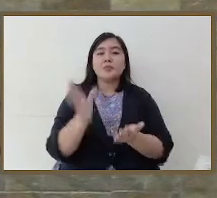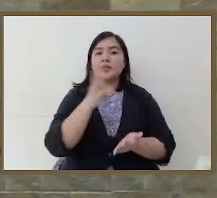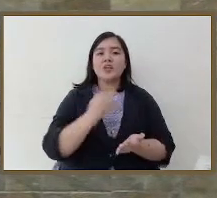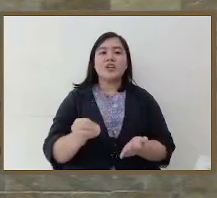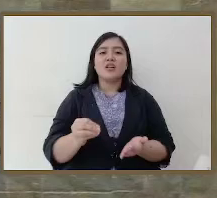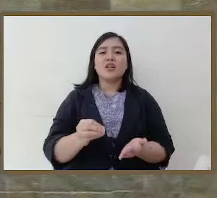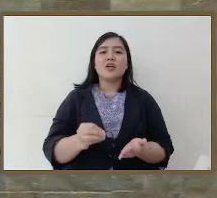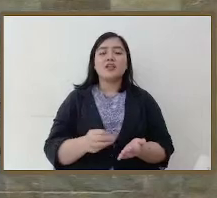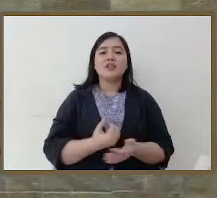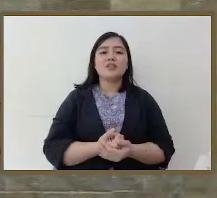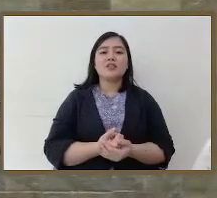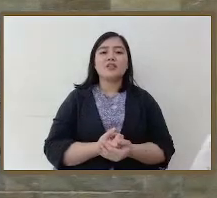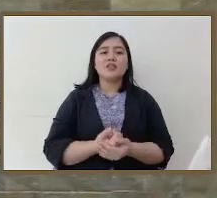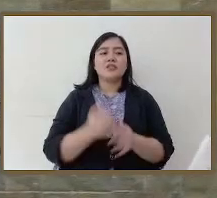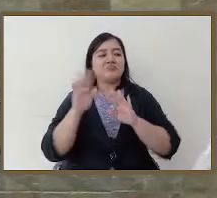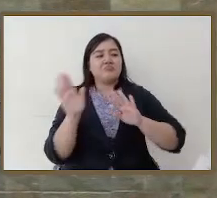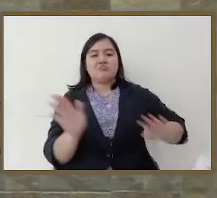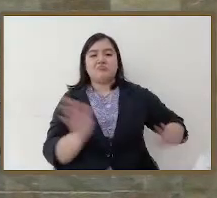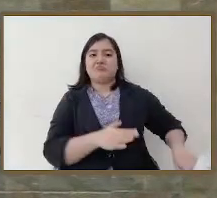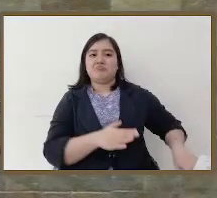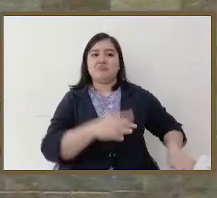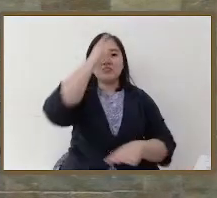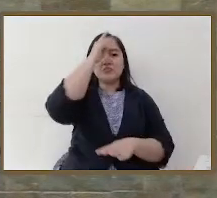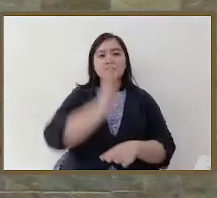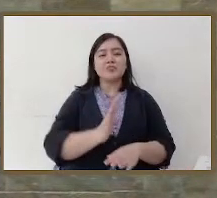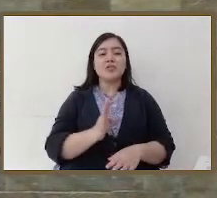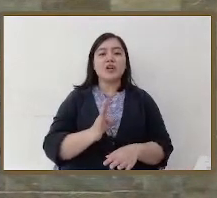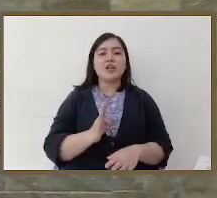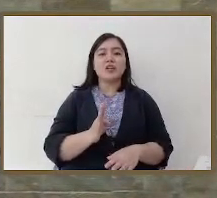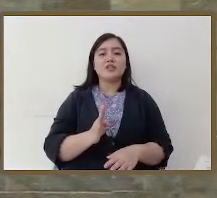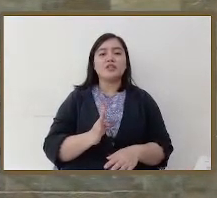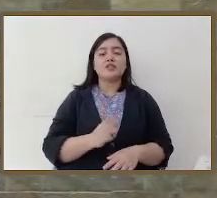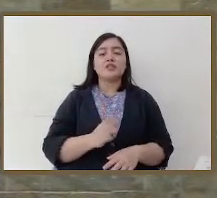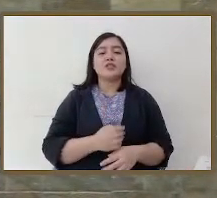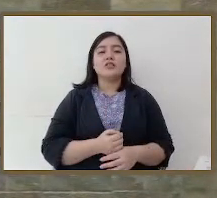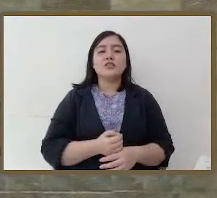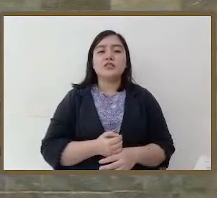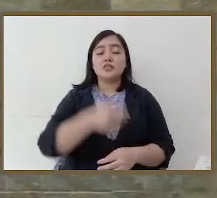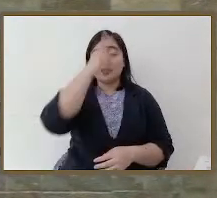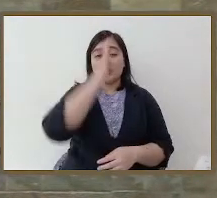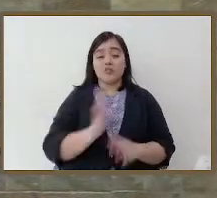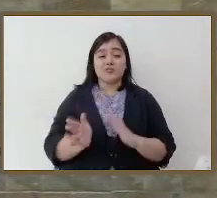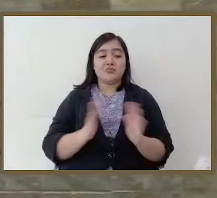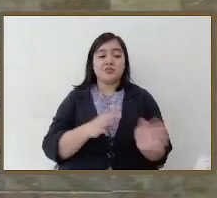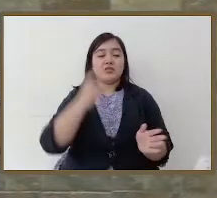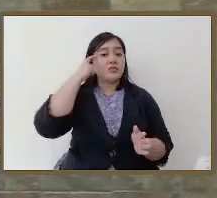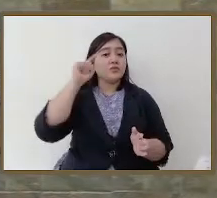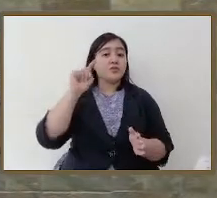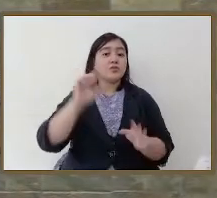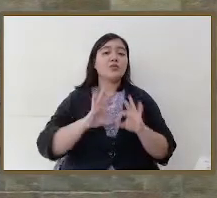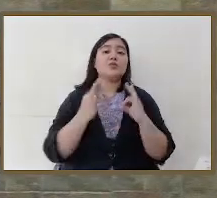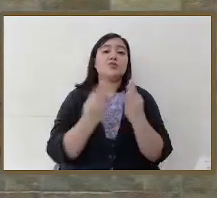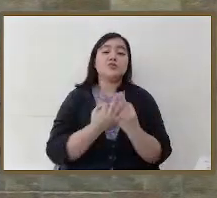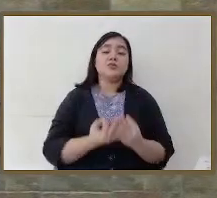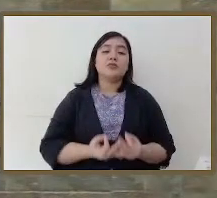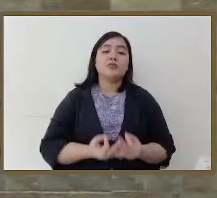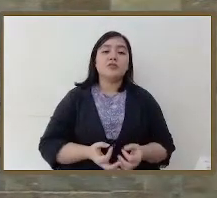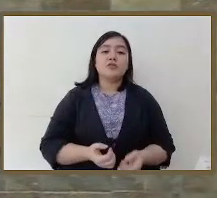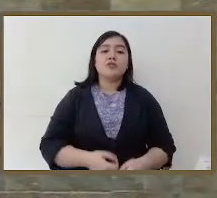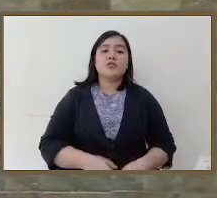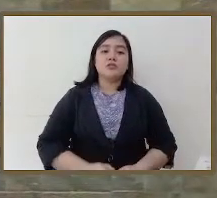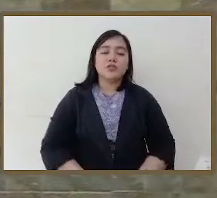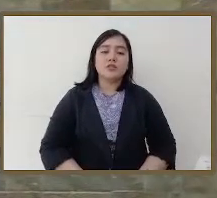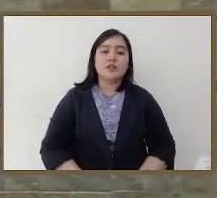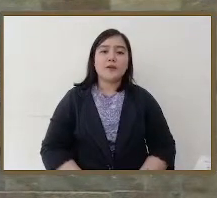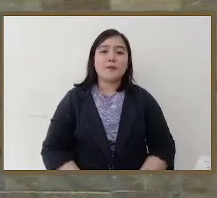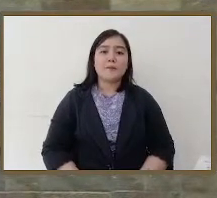ng Diyos. You see, kapatid, ang structure ng Diyos ay merong foundation. At siya mismo